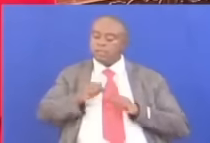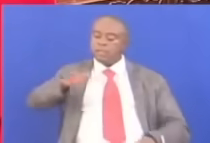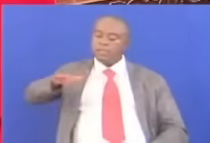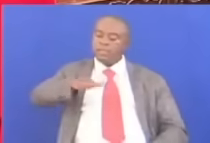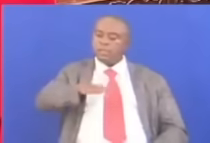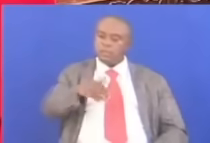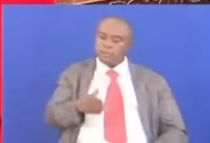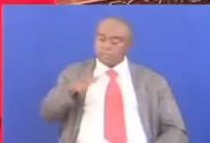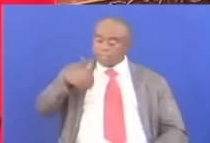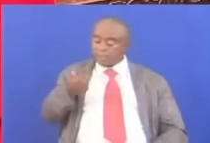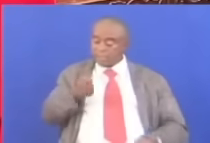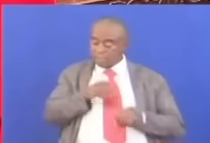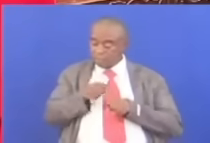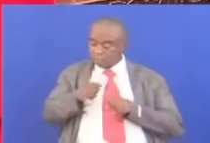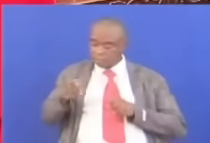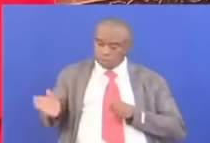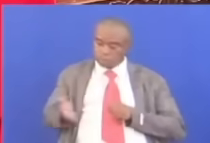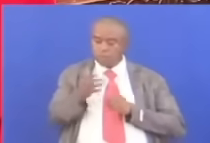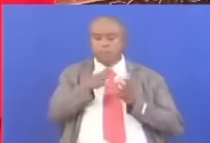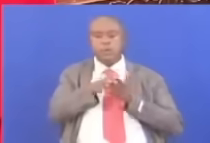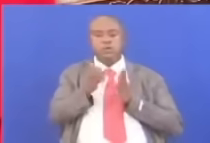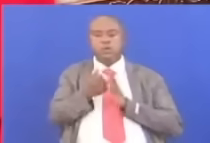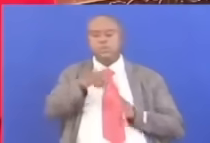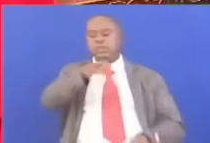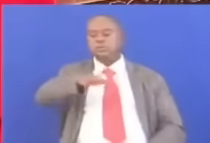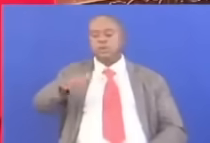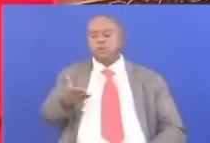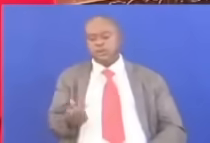yawe na baada ya huo yado